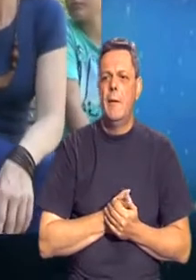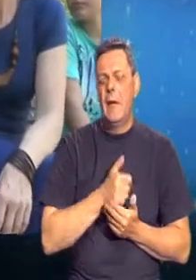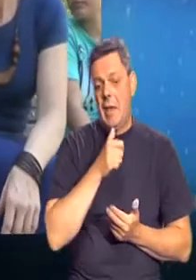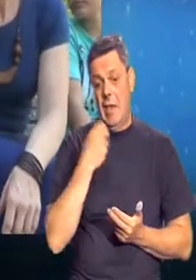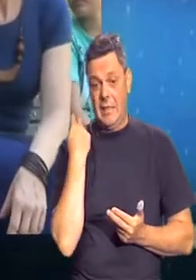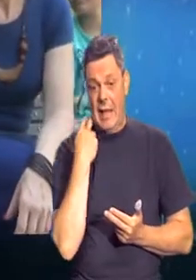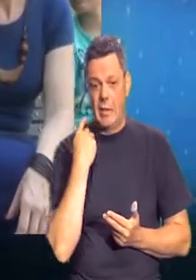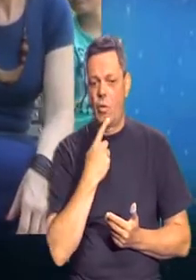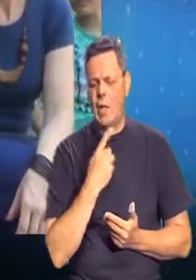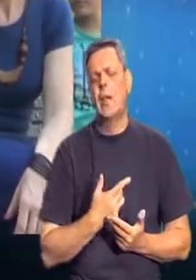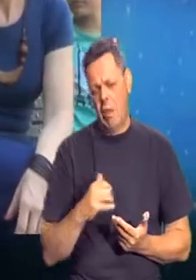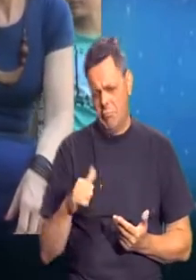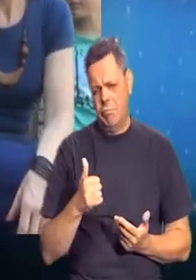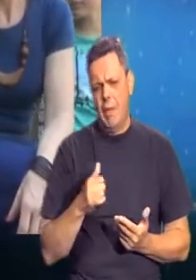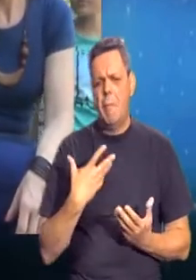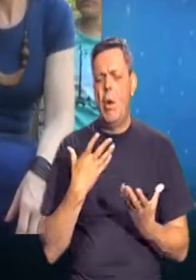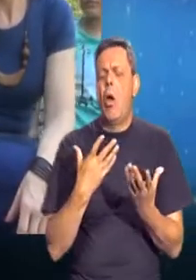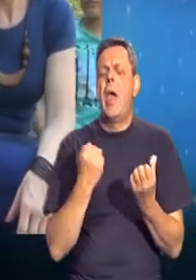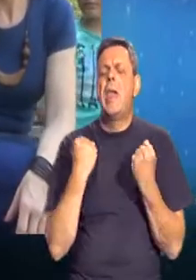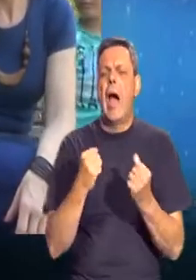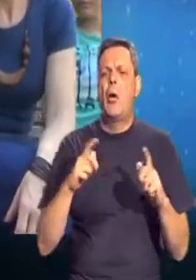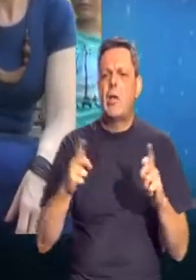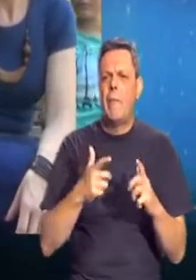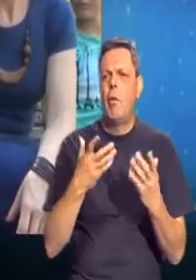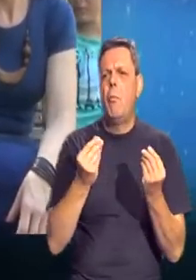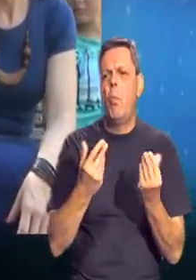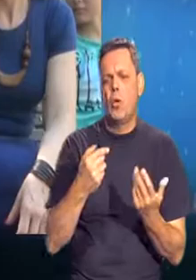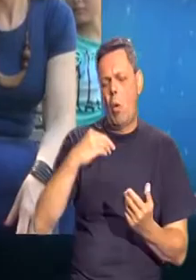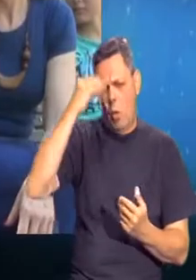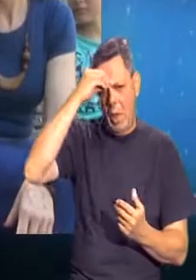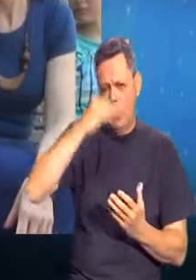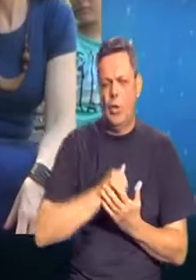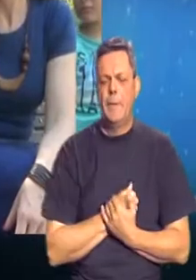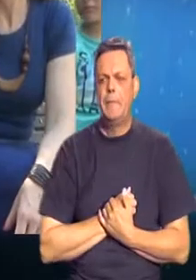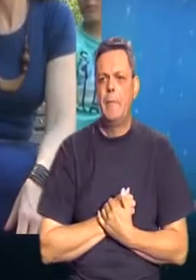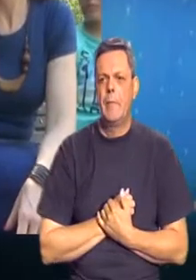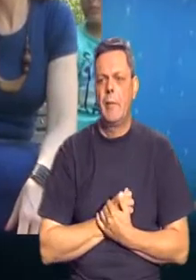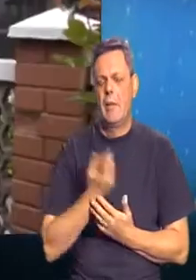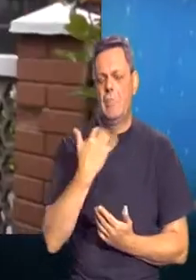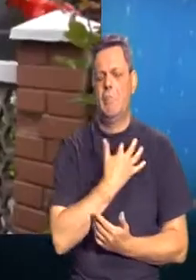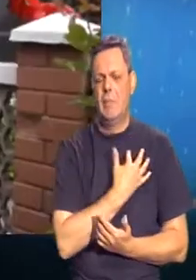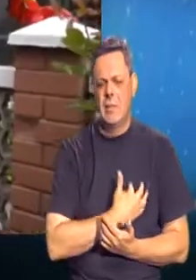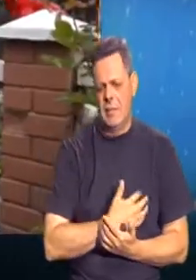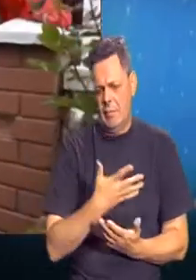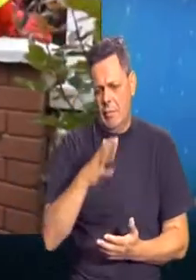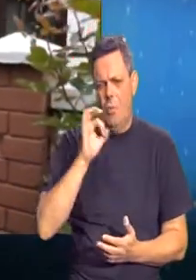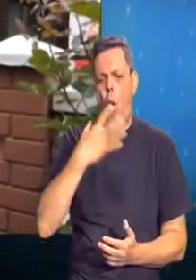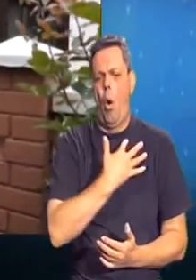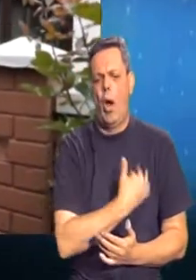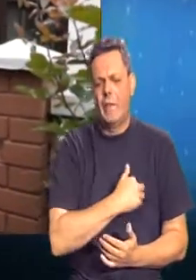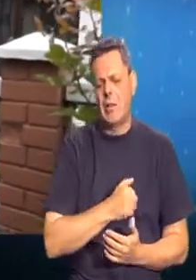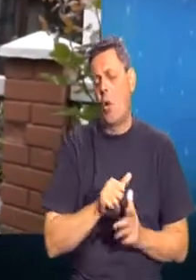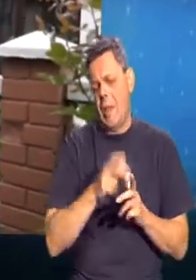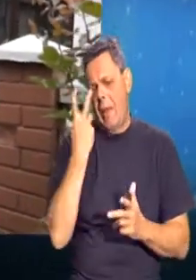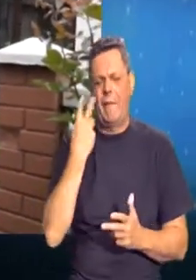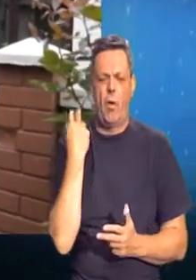engleskog? Jesmo, bilo nam je jako zabavno i puno smo toga naučile iz Hrvatske i od